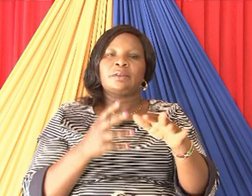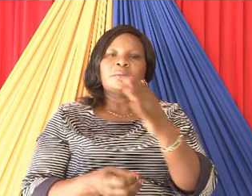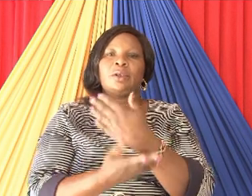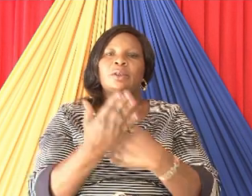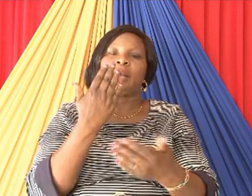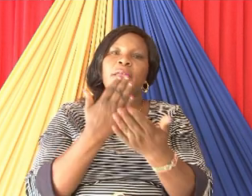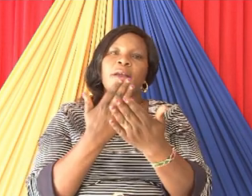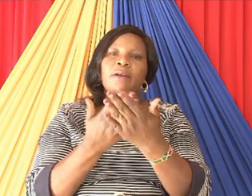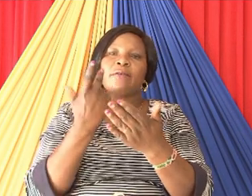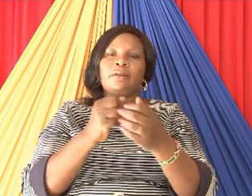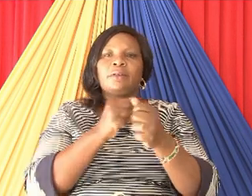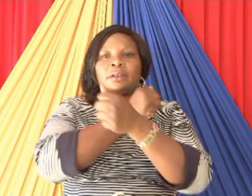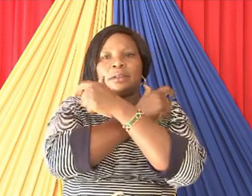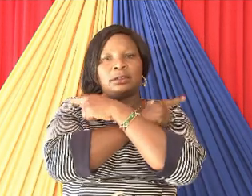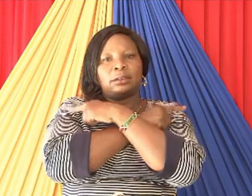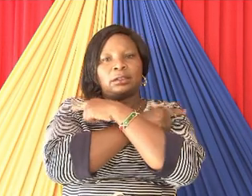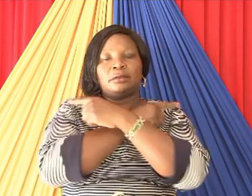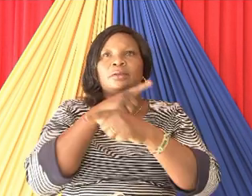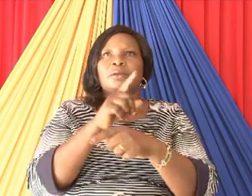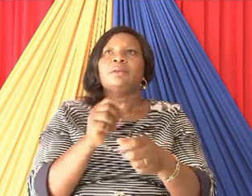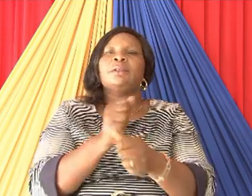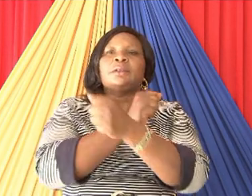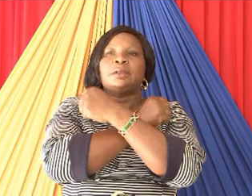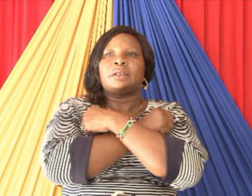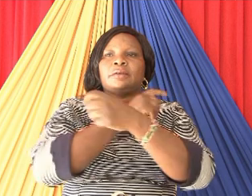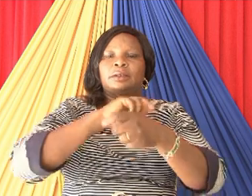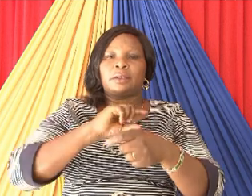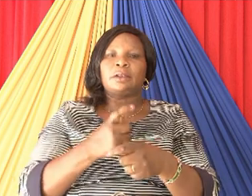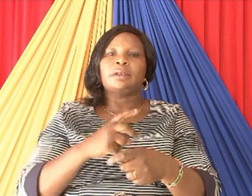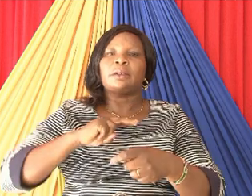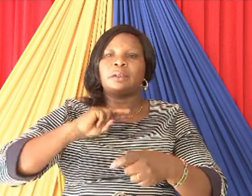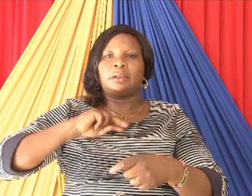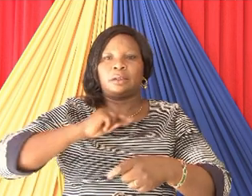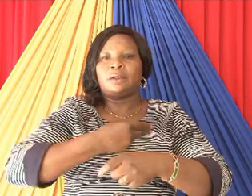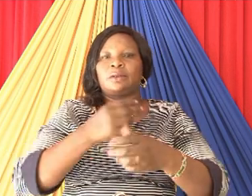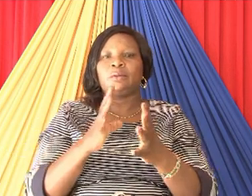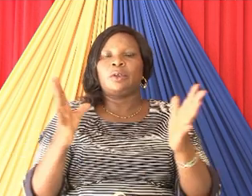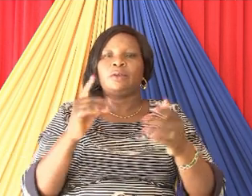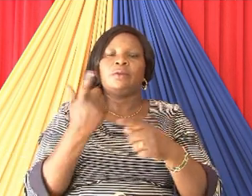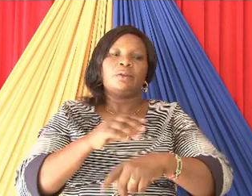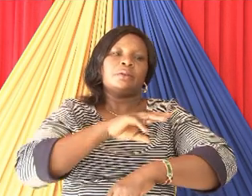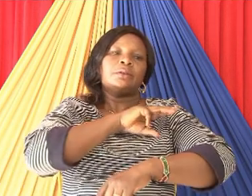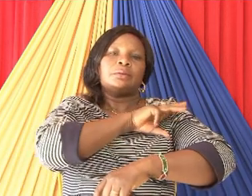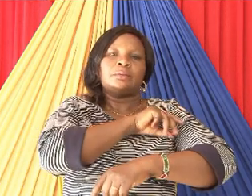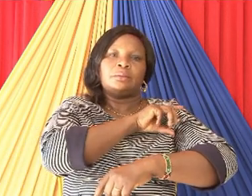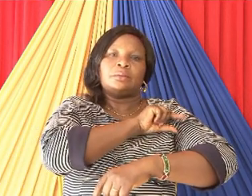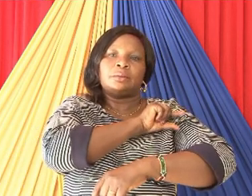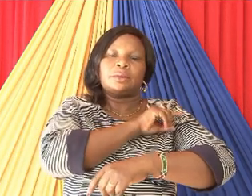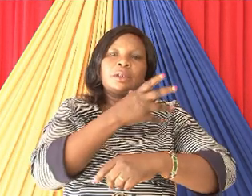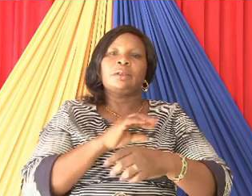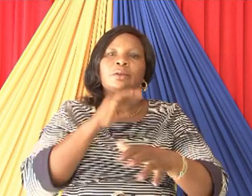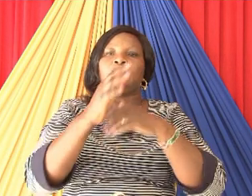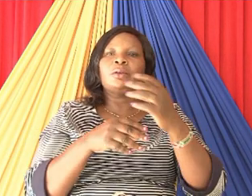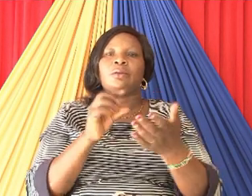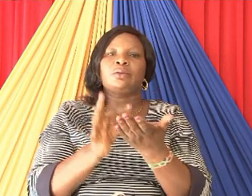na shukrani kwa wema wako na utukufu wako katika maisha yetu. Asanti Mungu Baba kwa wiki mzima ambayo imeisha.